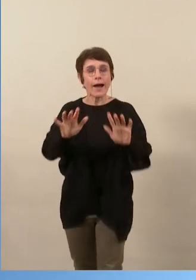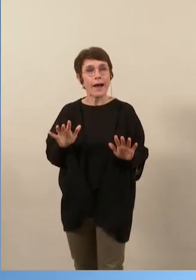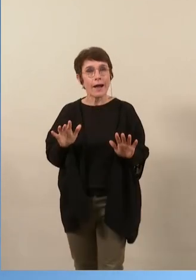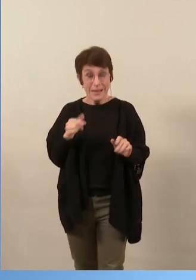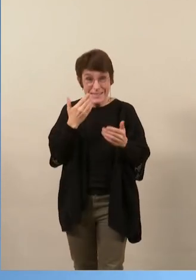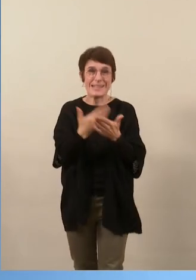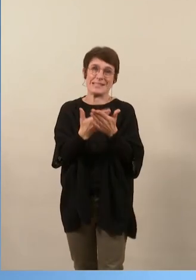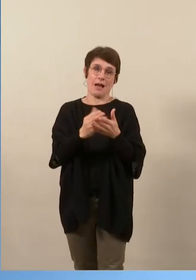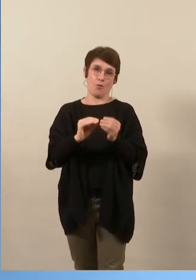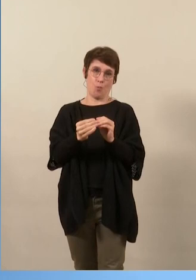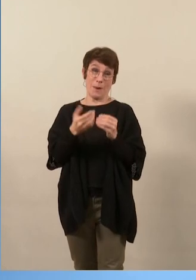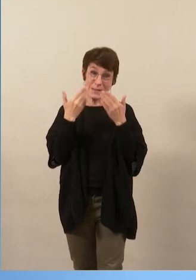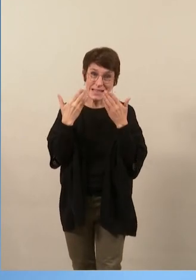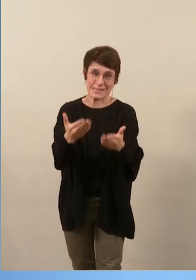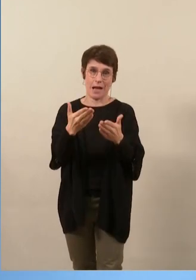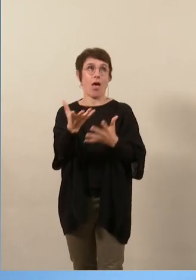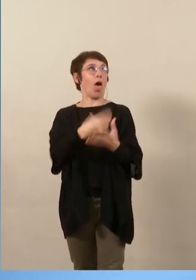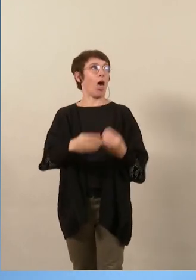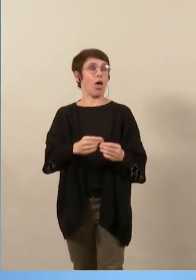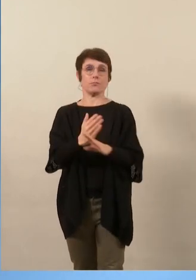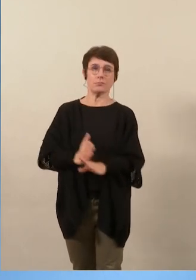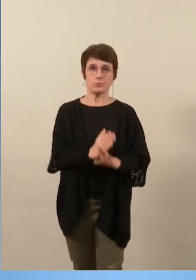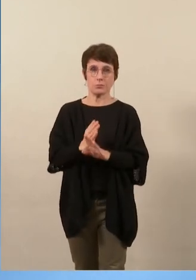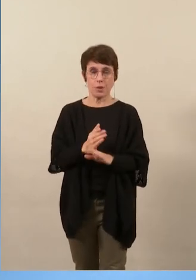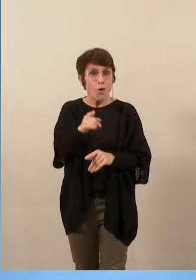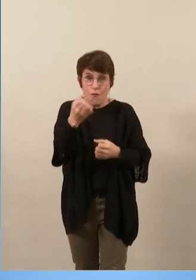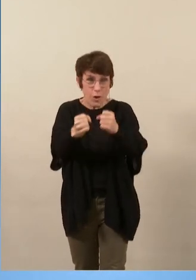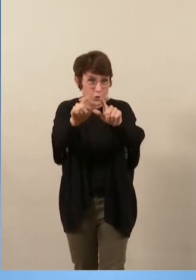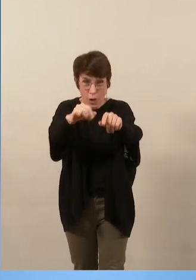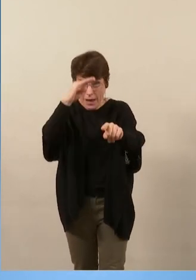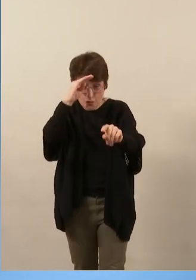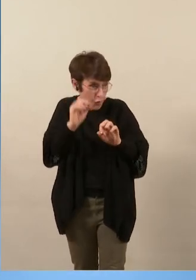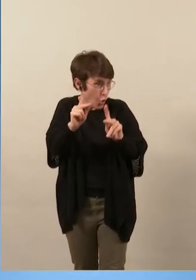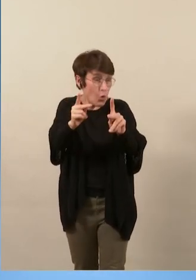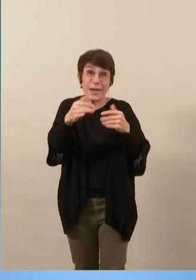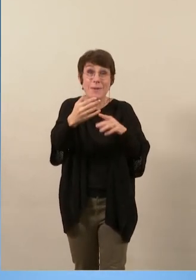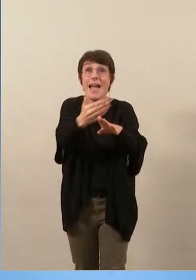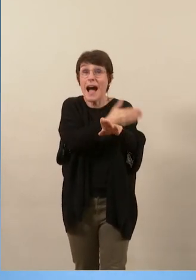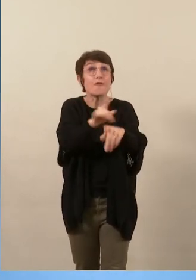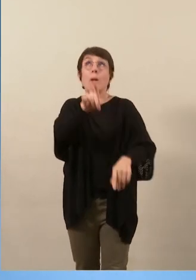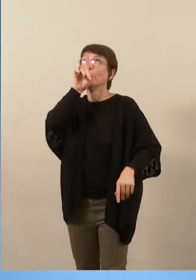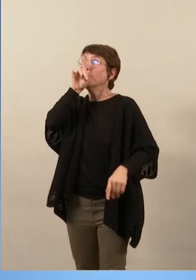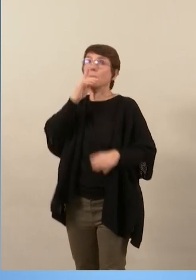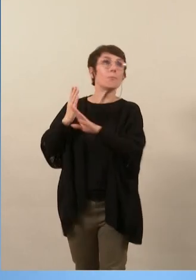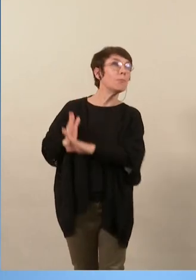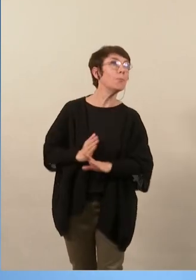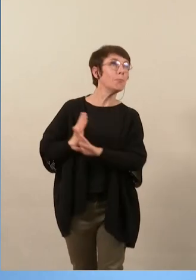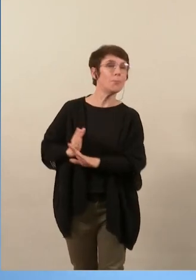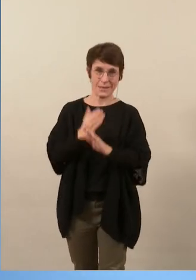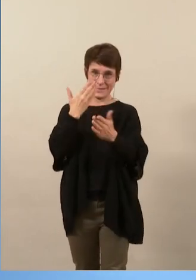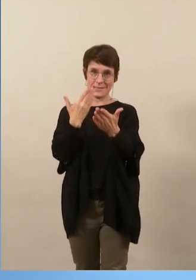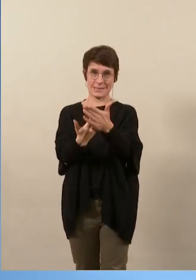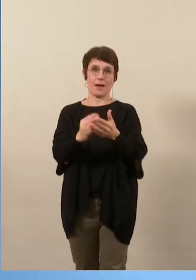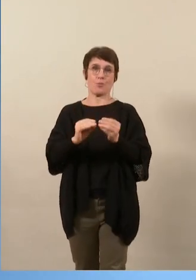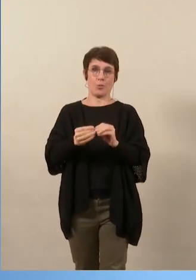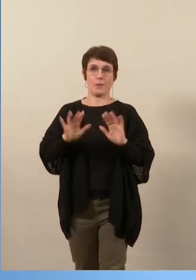cela Monsieur le Maire que nous vous reprochons c'est pas de l'utiliser c'est de ne l'avoir jamais dit et de le cacher au